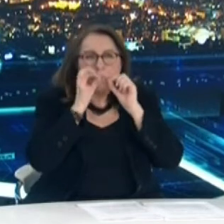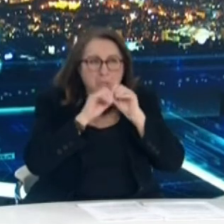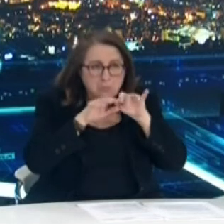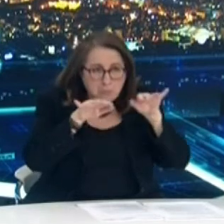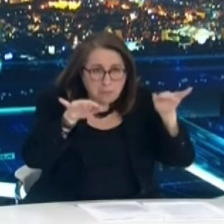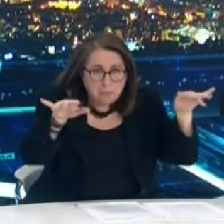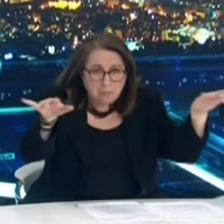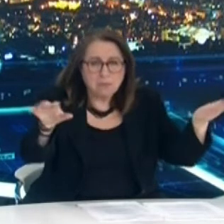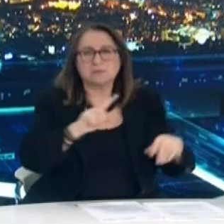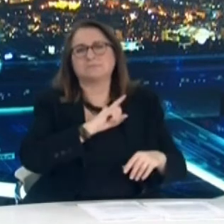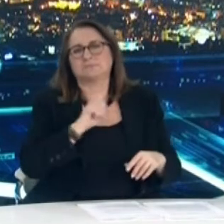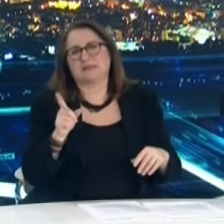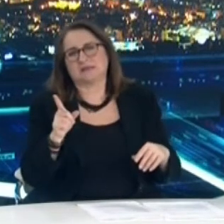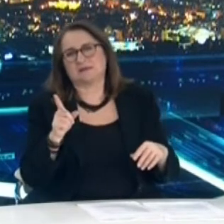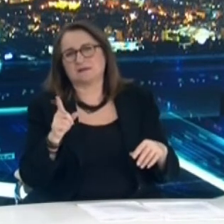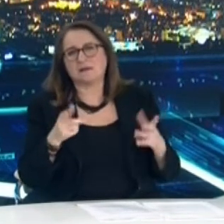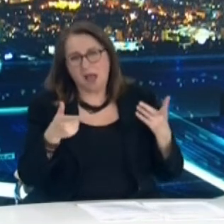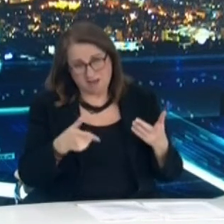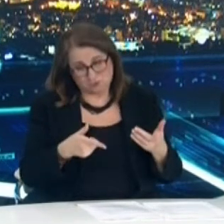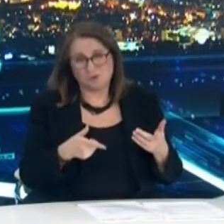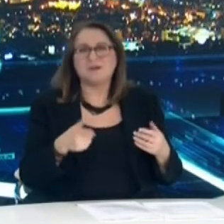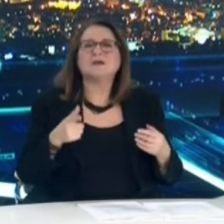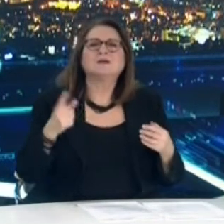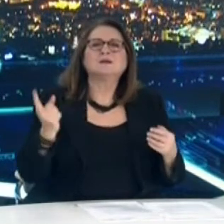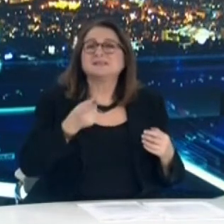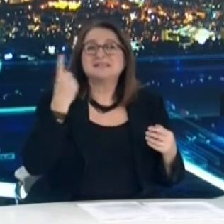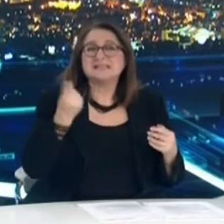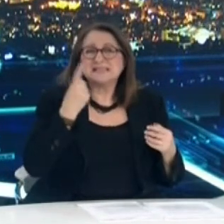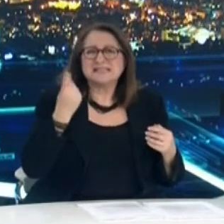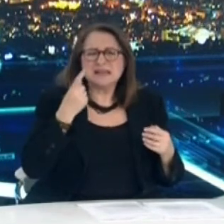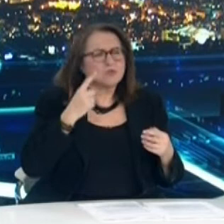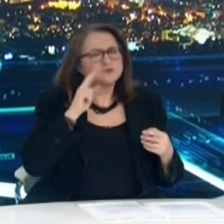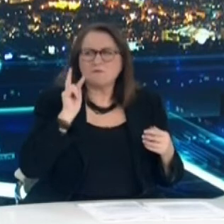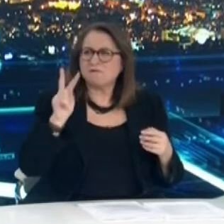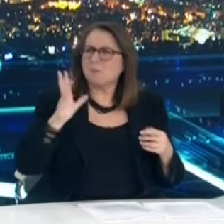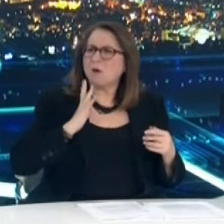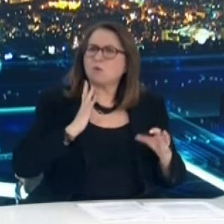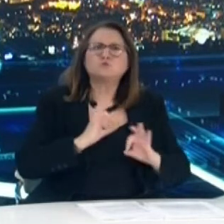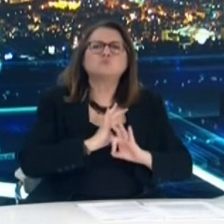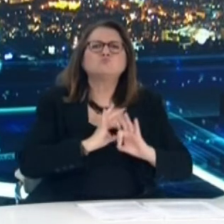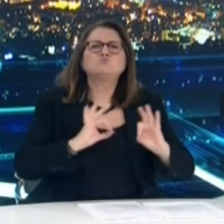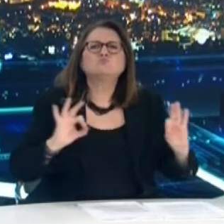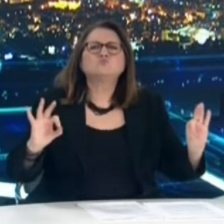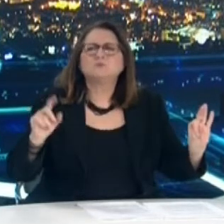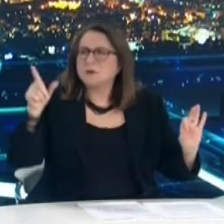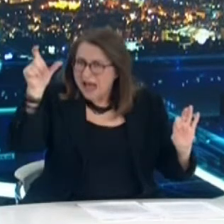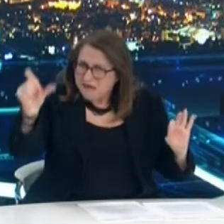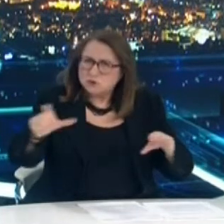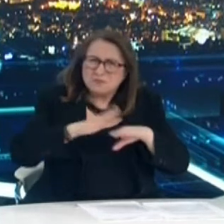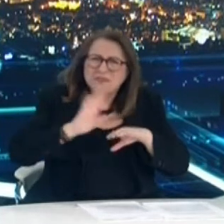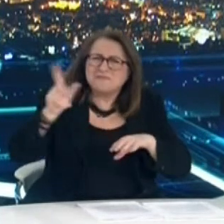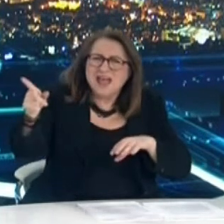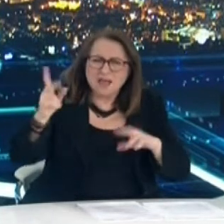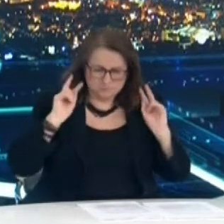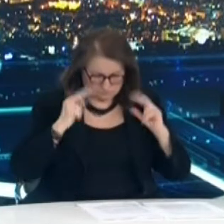λοιπόν ότι συχνά κολλάμε από άτομα τα οποία δεν έχουν συμπτώματα ή έχουν ήπια συμπτώματα και δεν γνωρίζουν ότι νοσούν. Σε αυτή